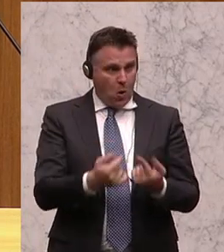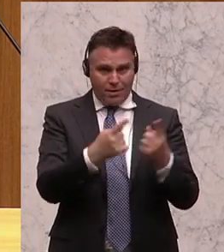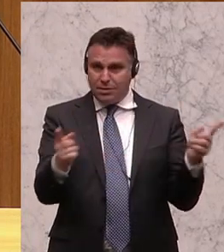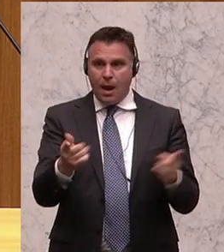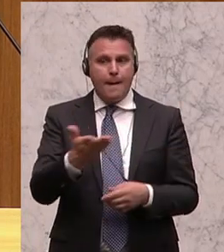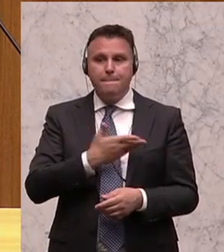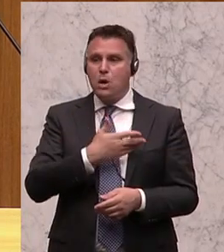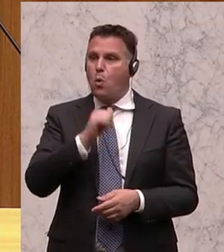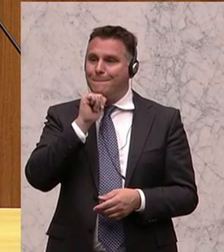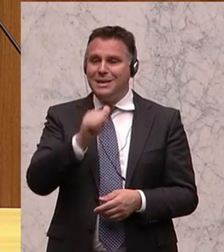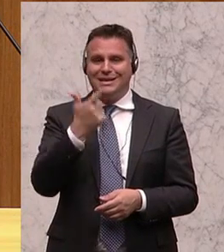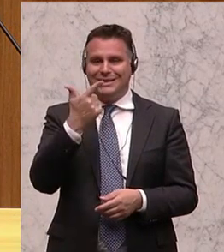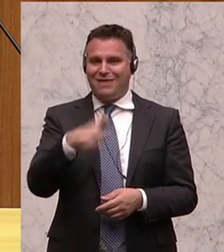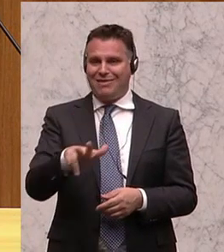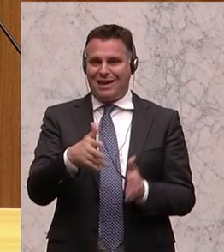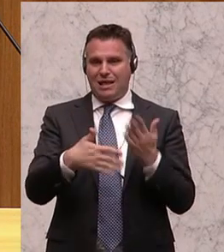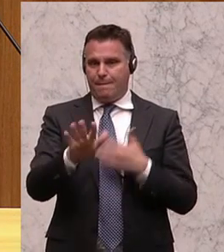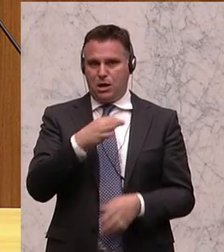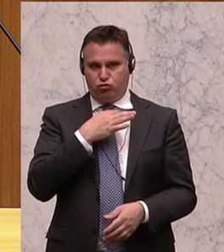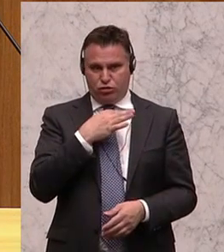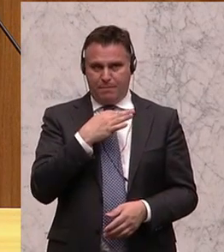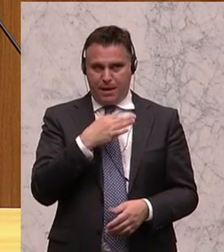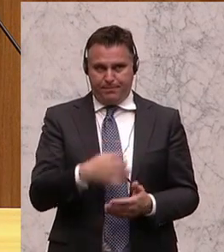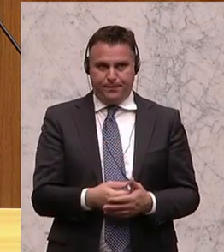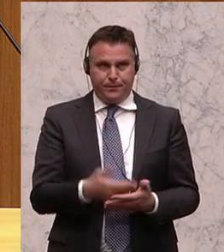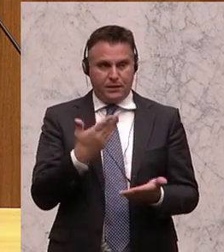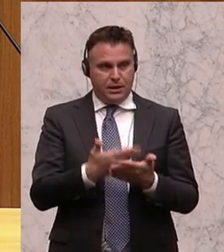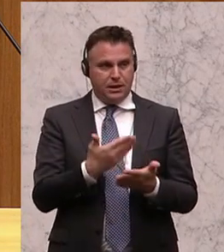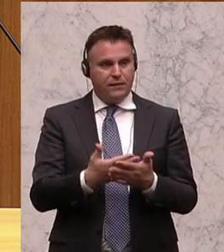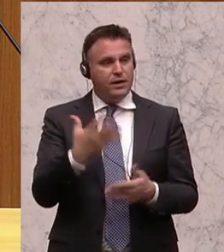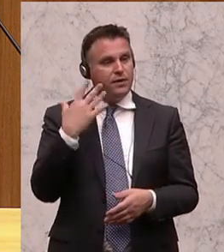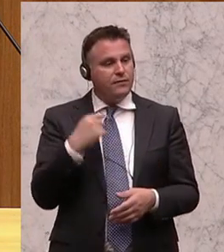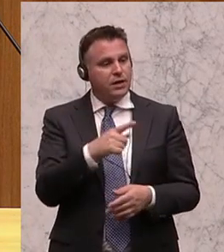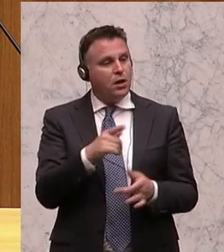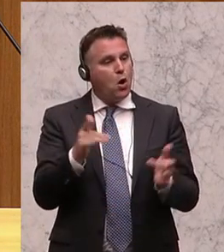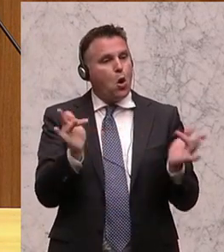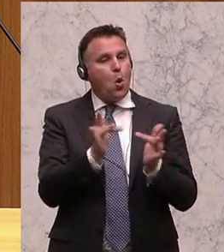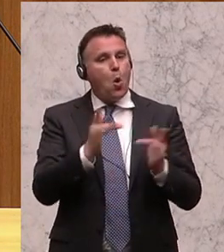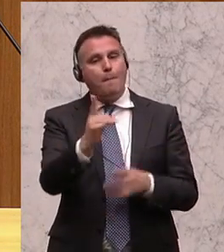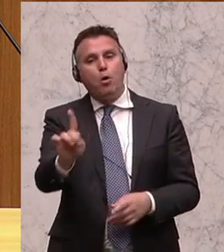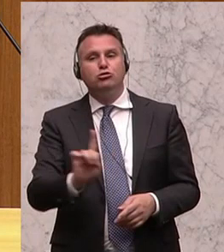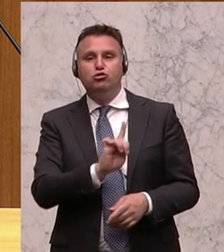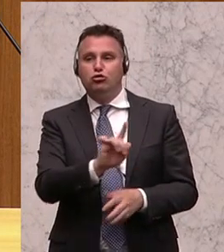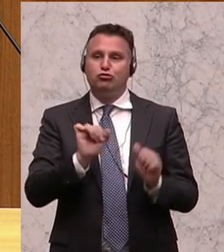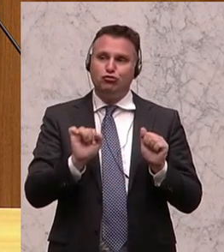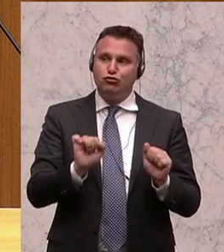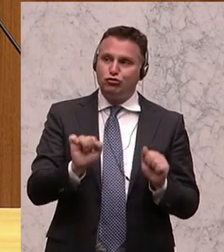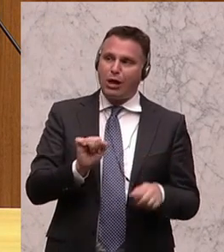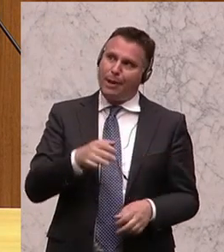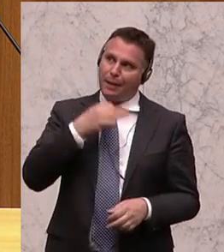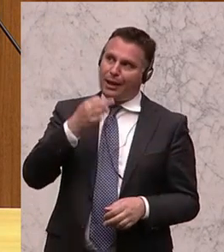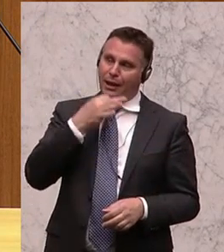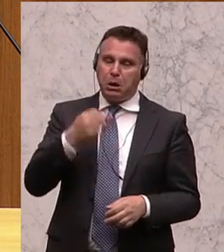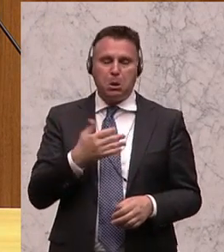hier. Und an der Stelle, bevor dann wieder Oppositionsabgeordnete herausgehen und sagen,